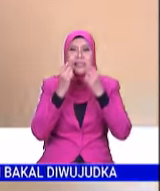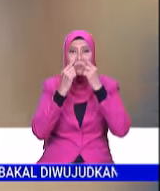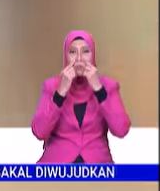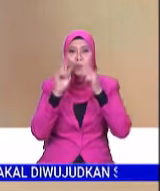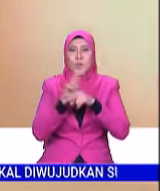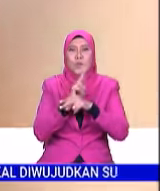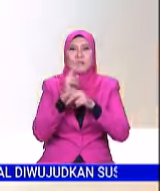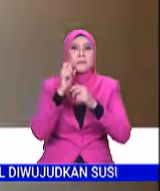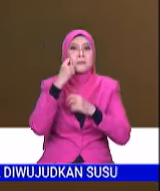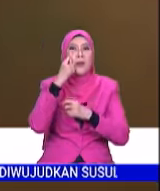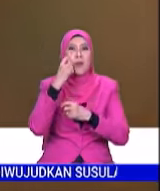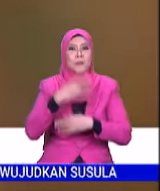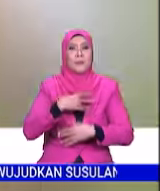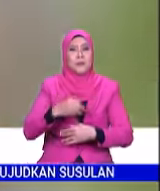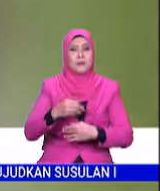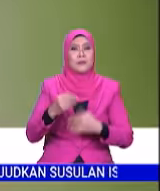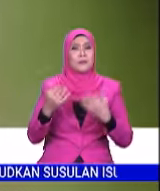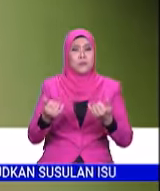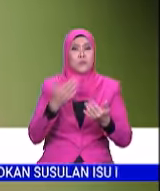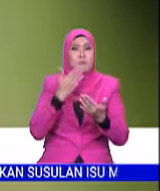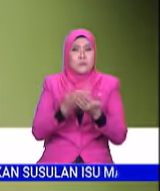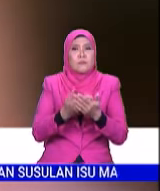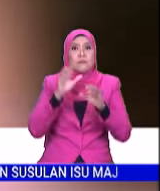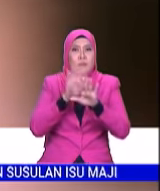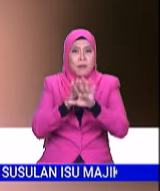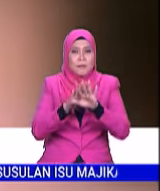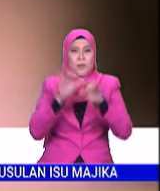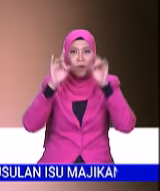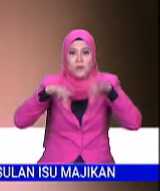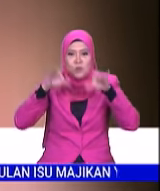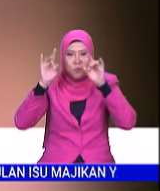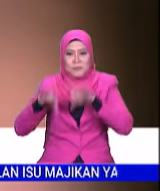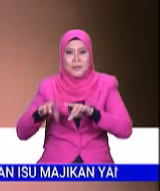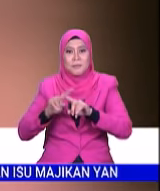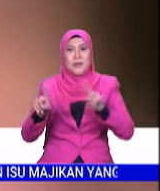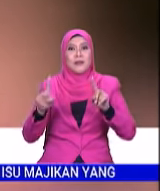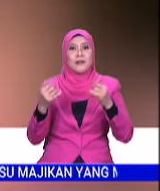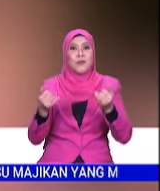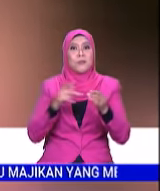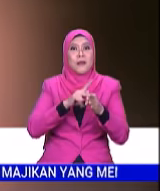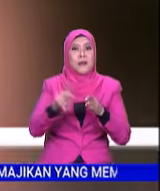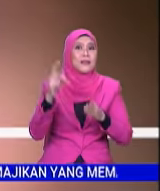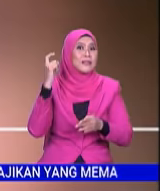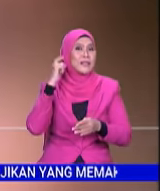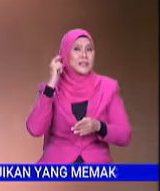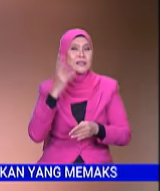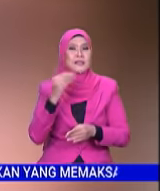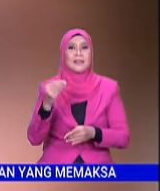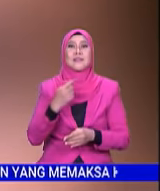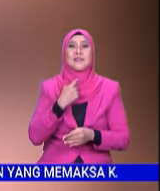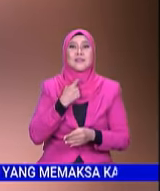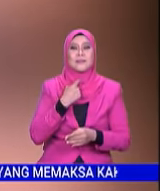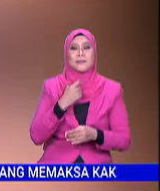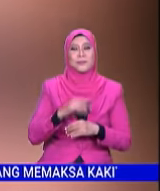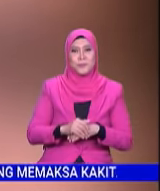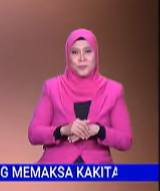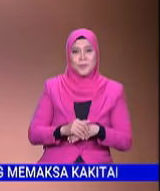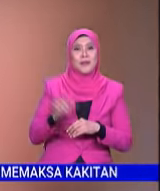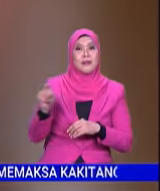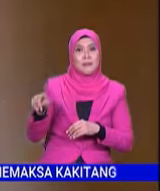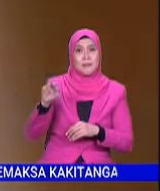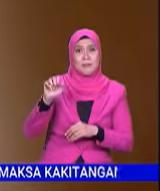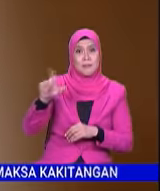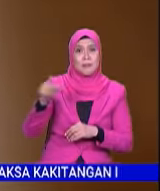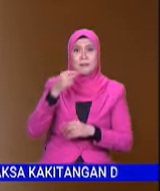putih. Cara itu berkesan sehingga ramai yang mencubanya. Bagaimanapun, seorang pakar telinga, hidung dan tekak, Neil Bhattacharya